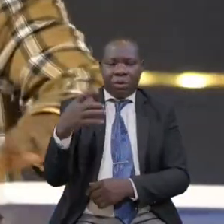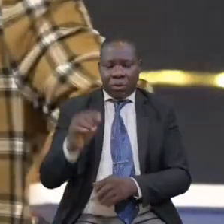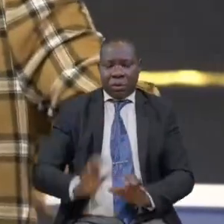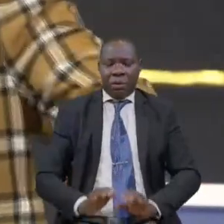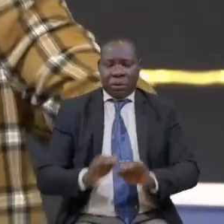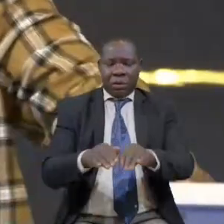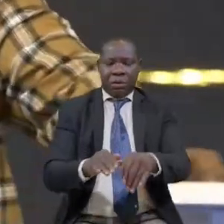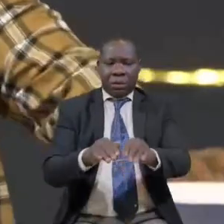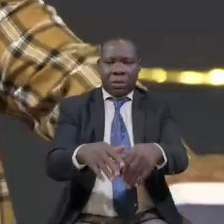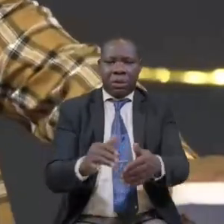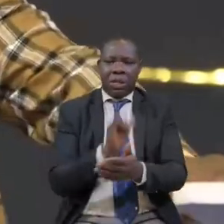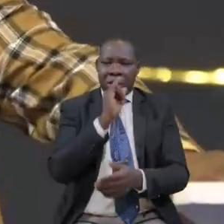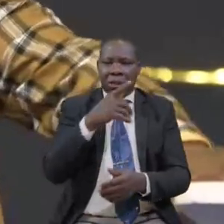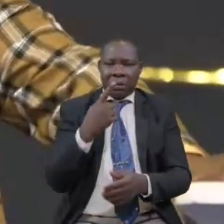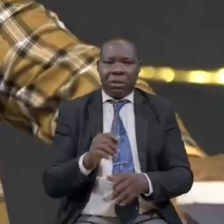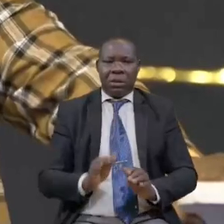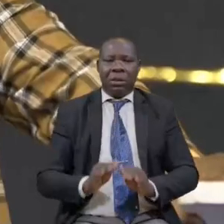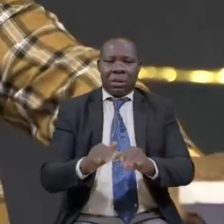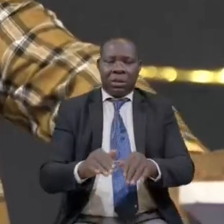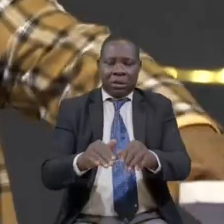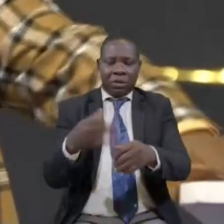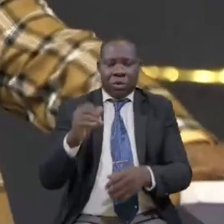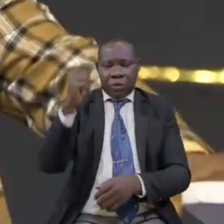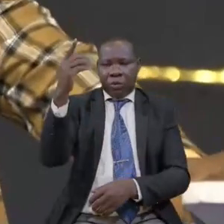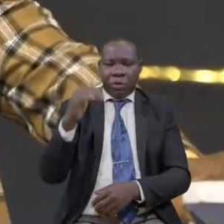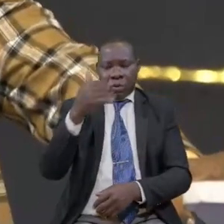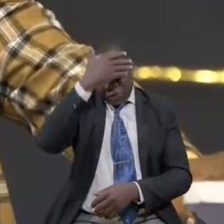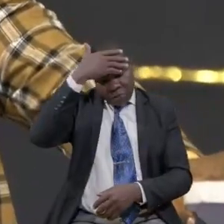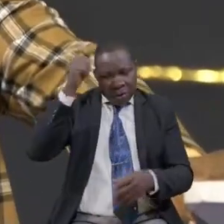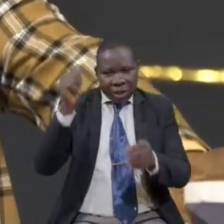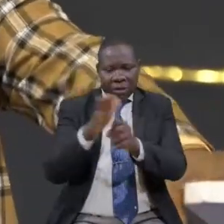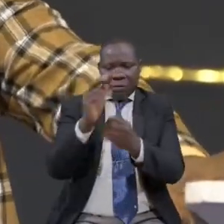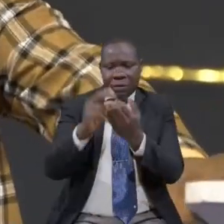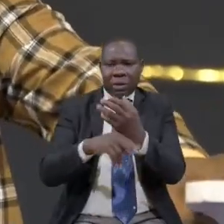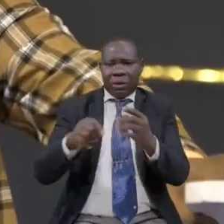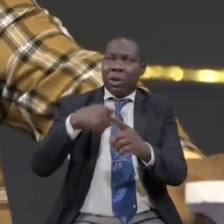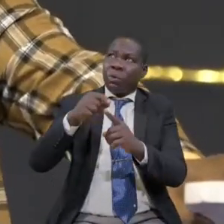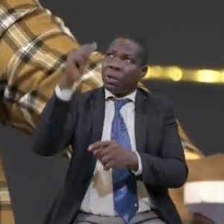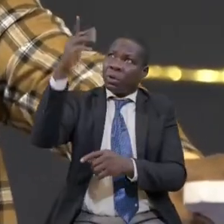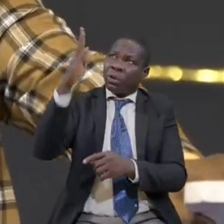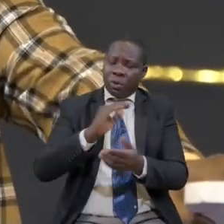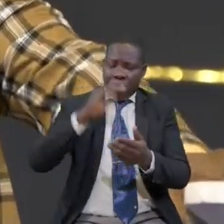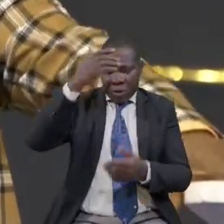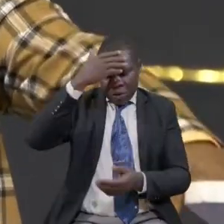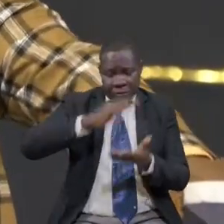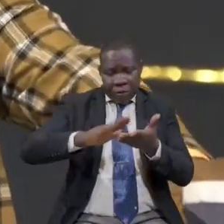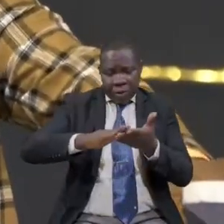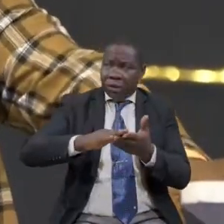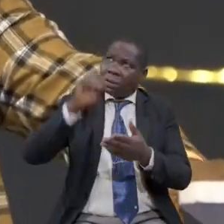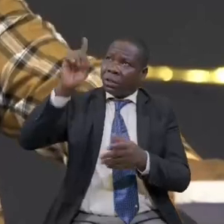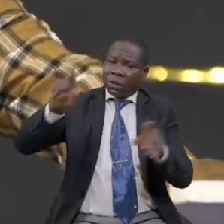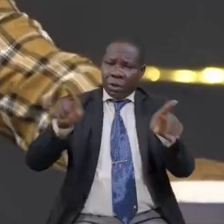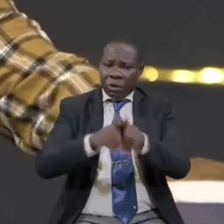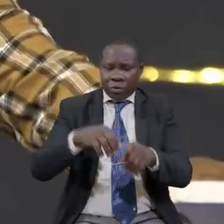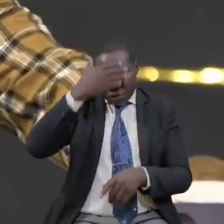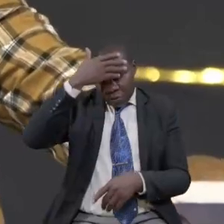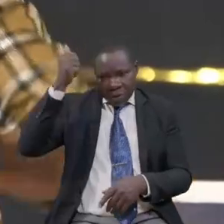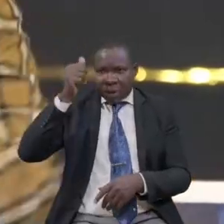C'est la mer d'oubli de Dieu. Quand il vous pardonne, il oublie aussi.